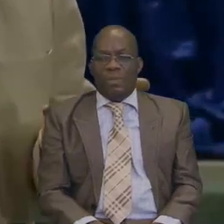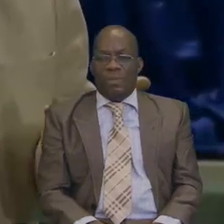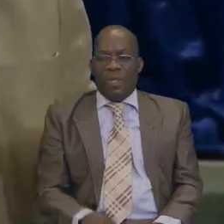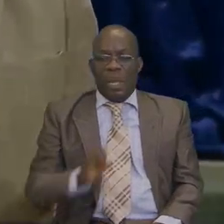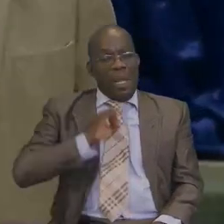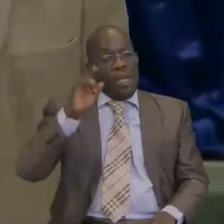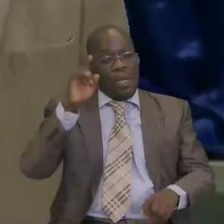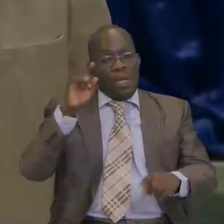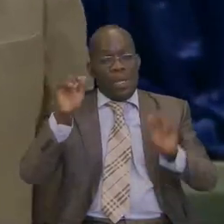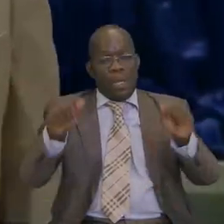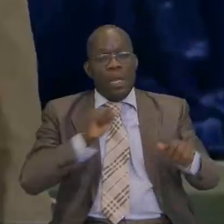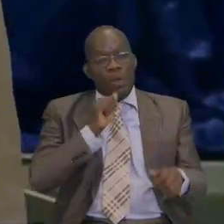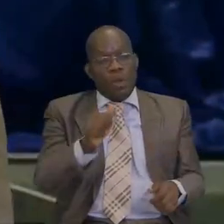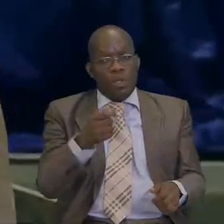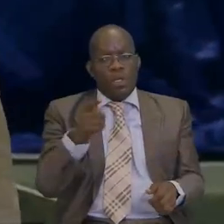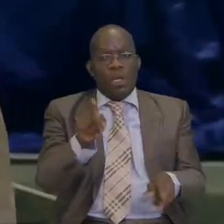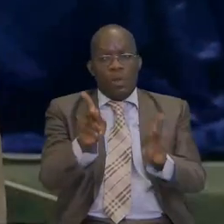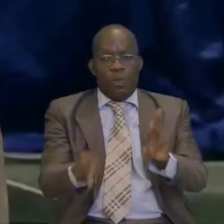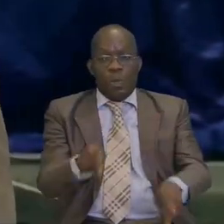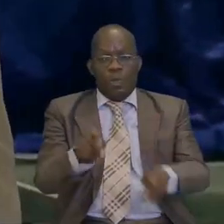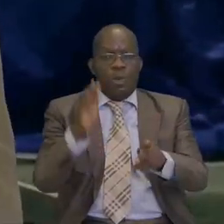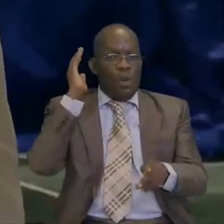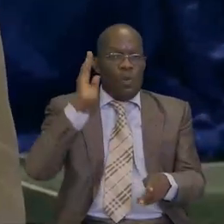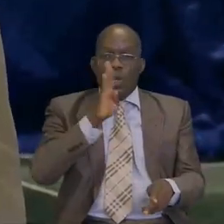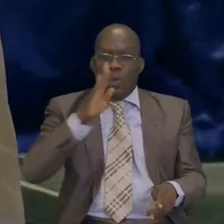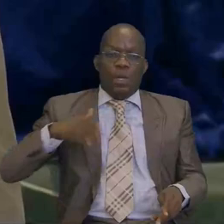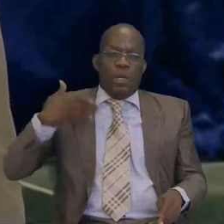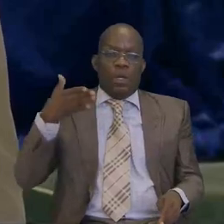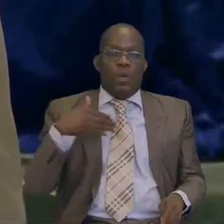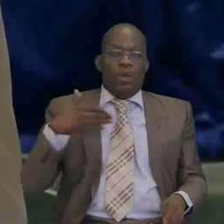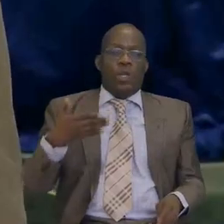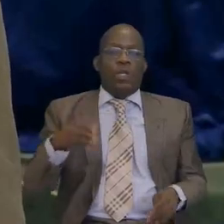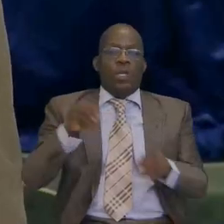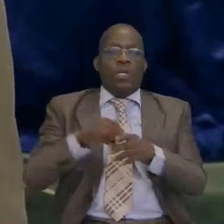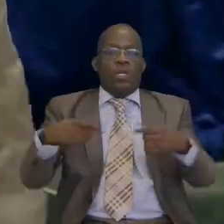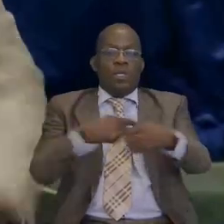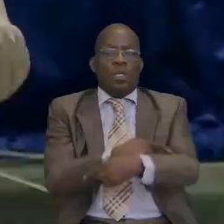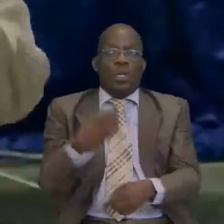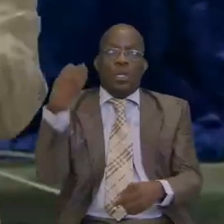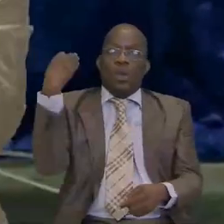Je ne peux pas. Le peuple sera plein d'ardeur au jour de ta puissance.